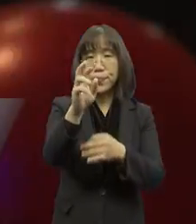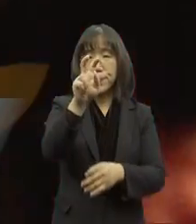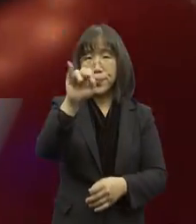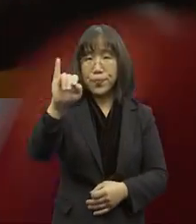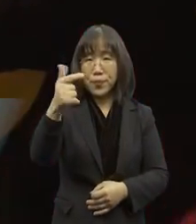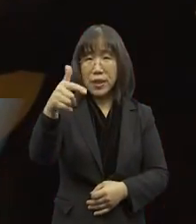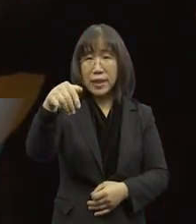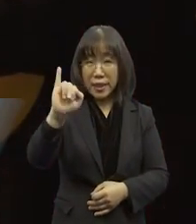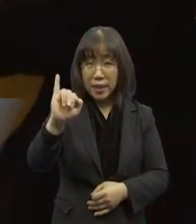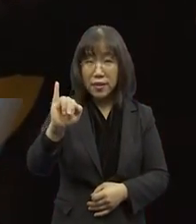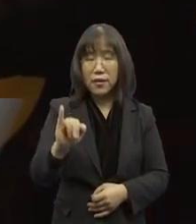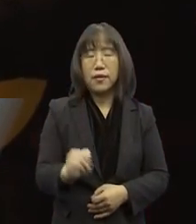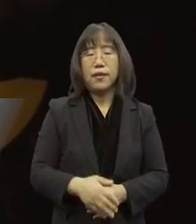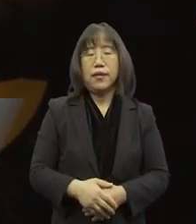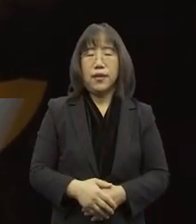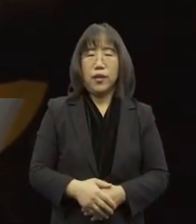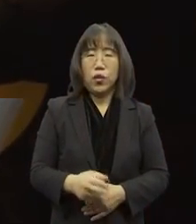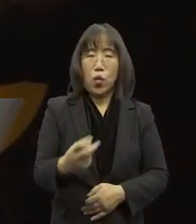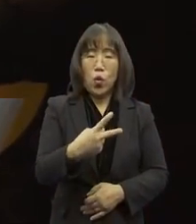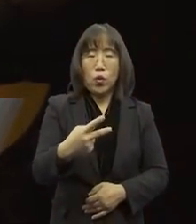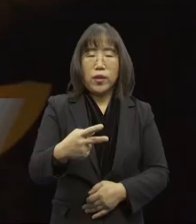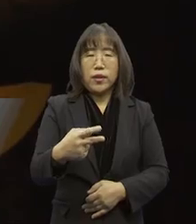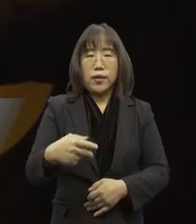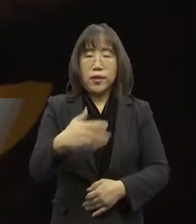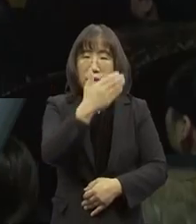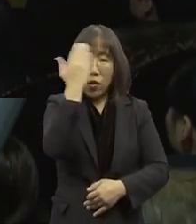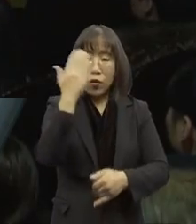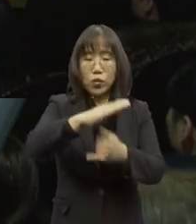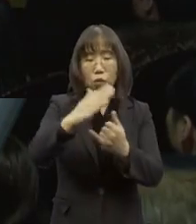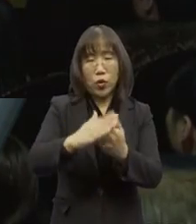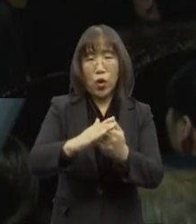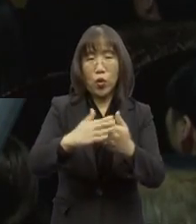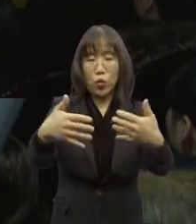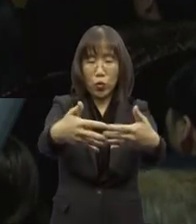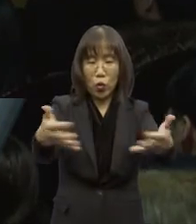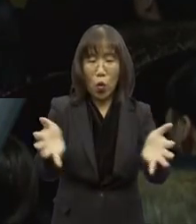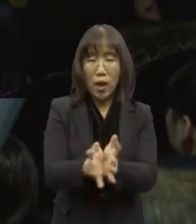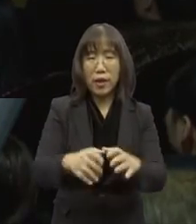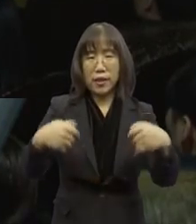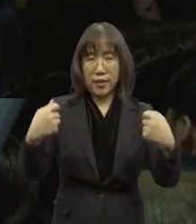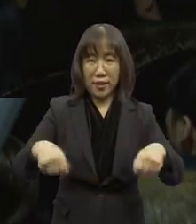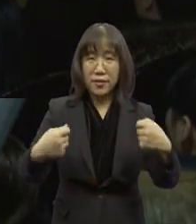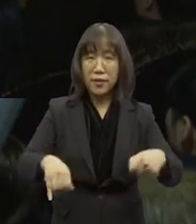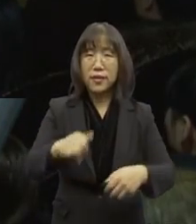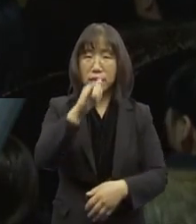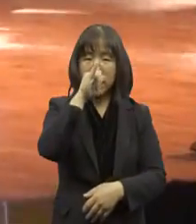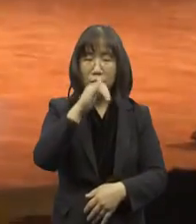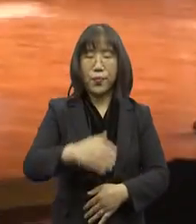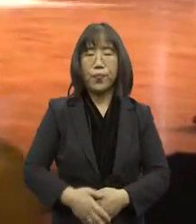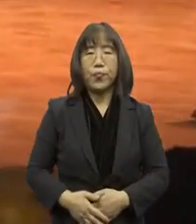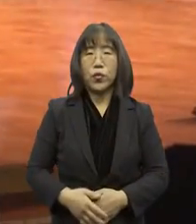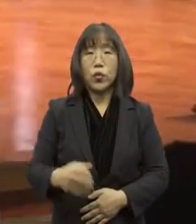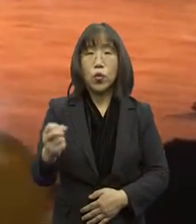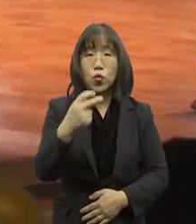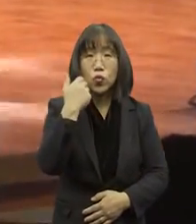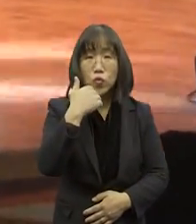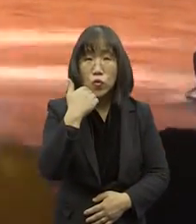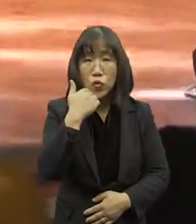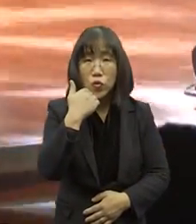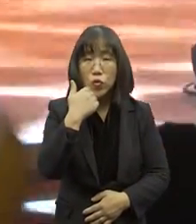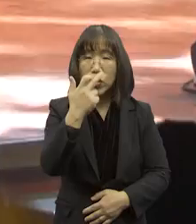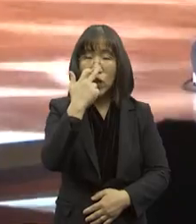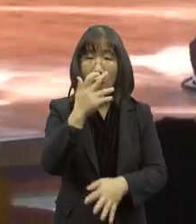쇼 공연과 청소년 댄스 동아리 3개 팀의 공연이 펼쳐집니다. 또 고3 학생들에게 꿈과